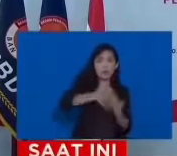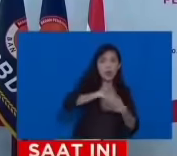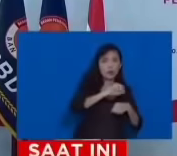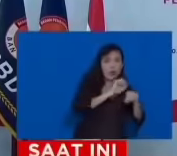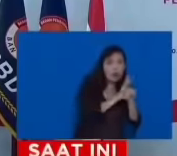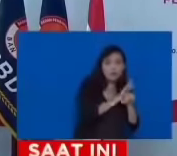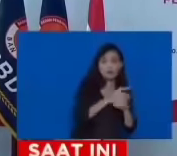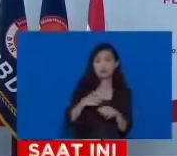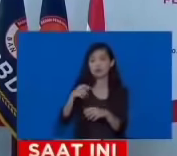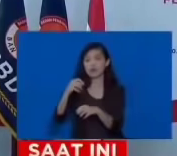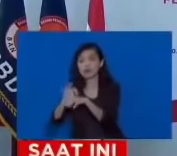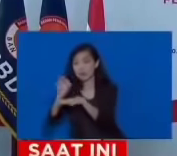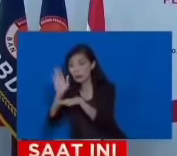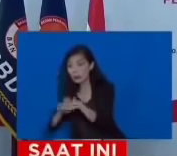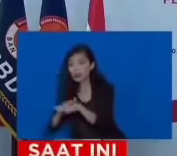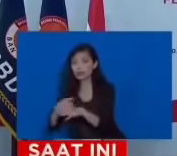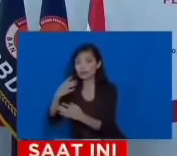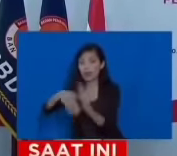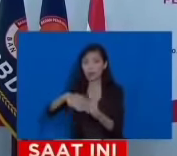dengan COVID-19.